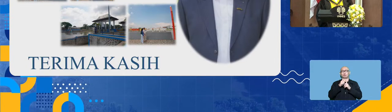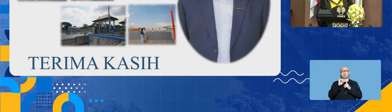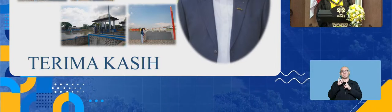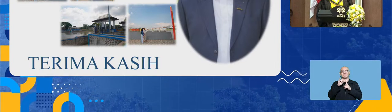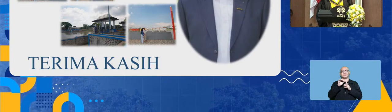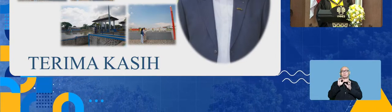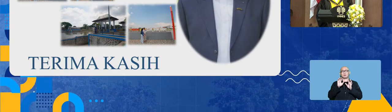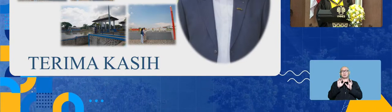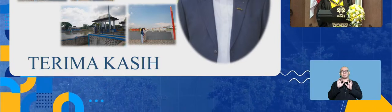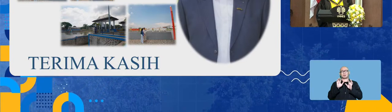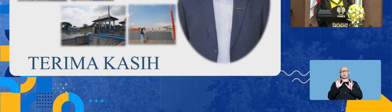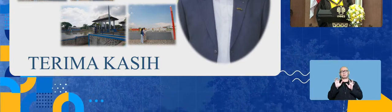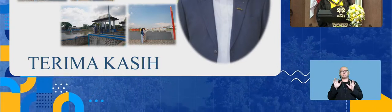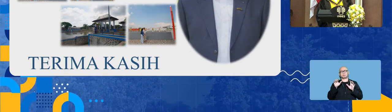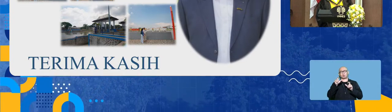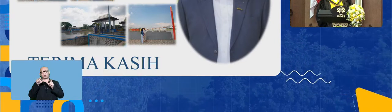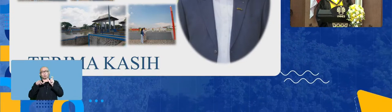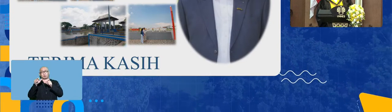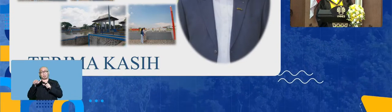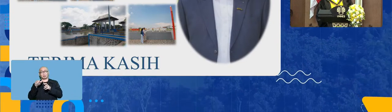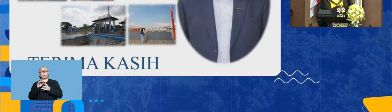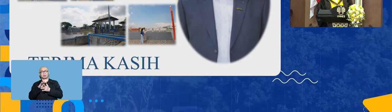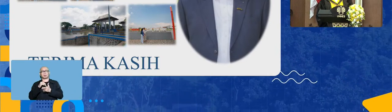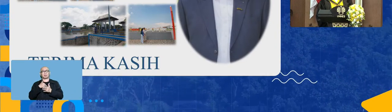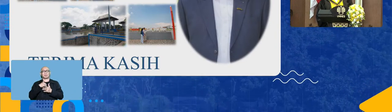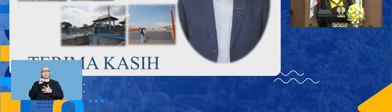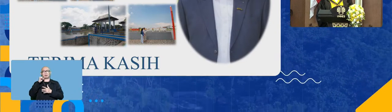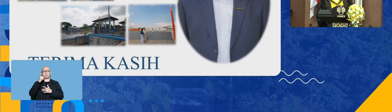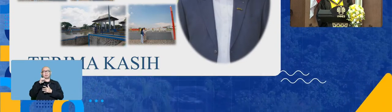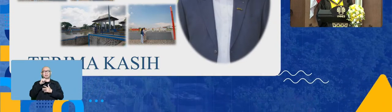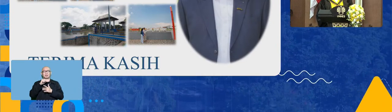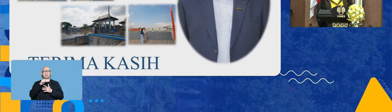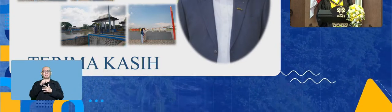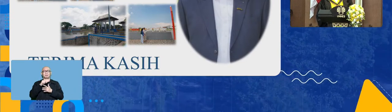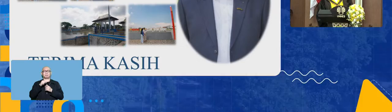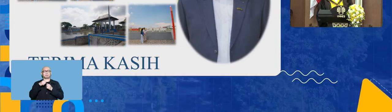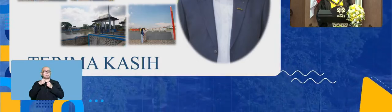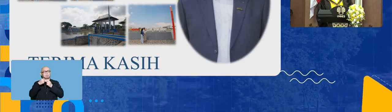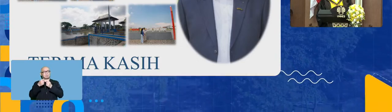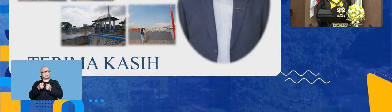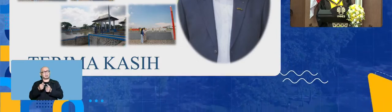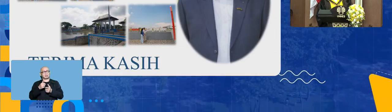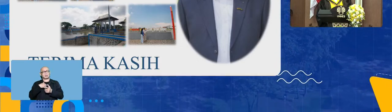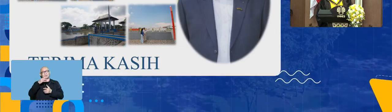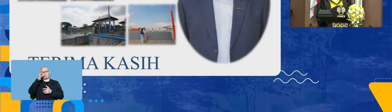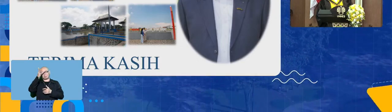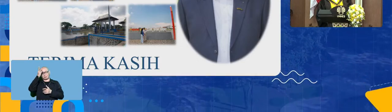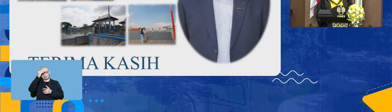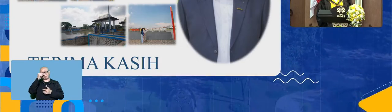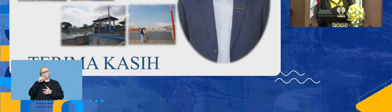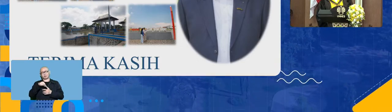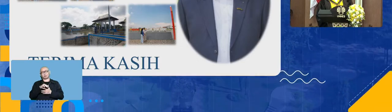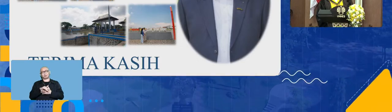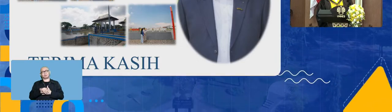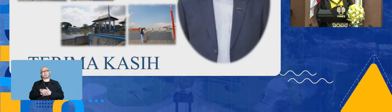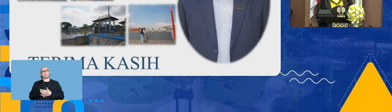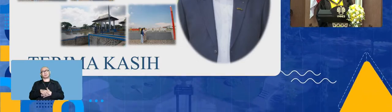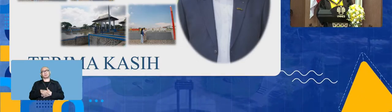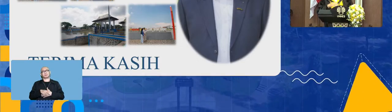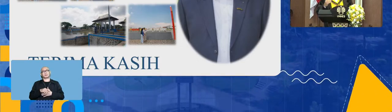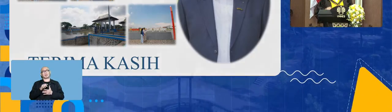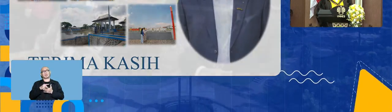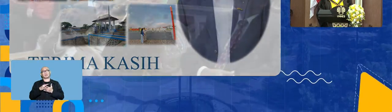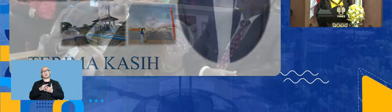kepada banyak-banyak pihak yang saya tidak bakalan bisa membalas. Saya paham itu, sangat paham saya,